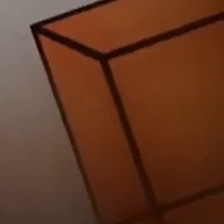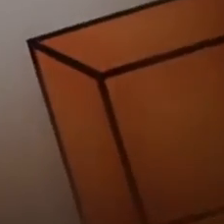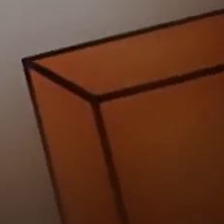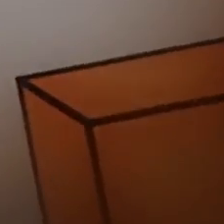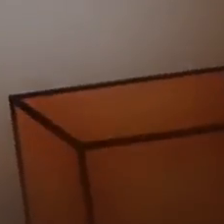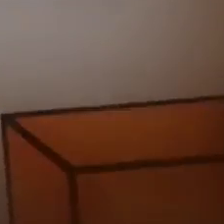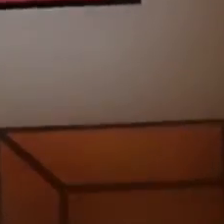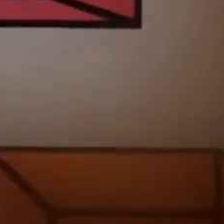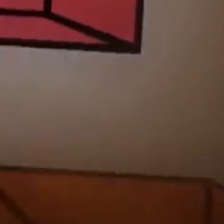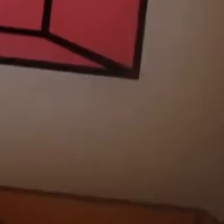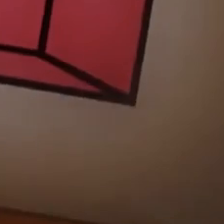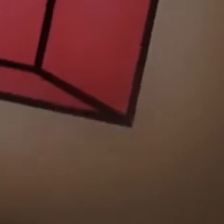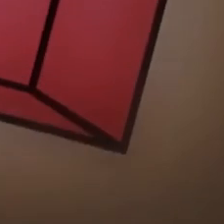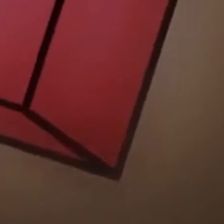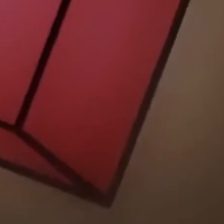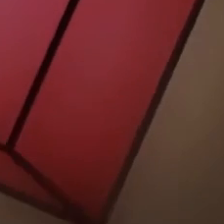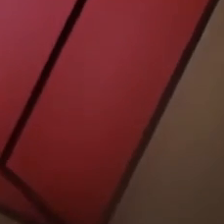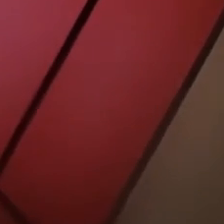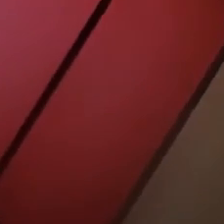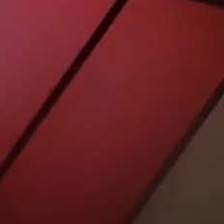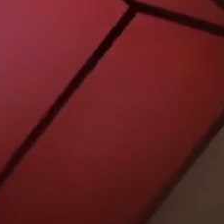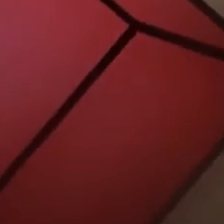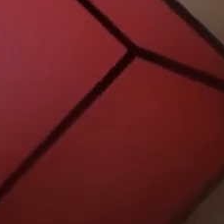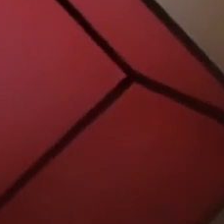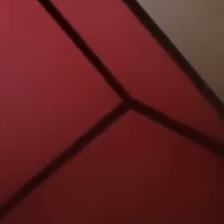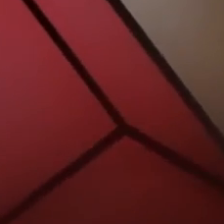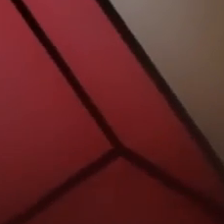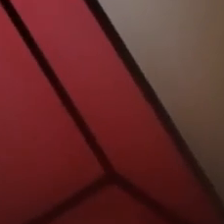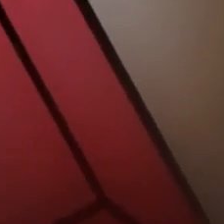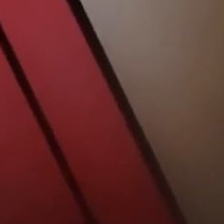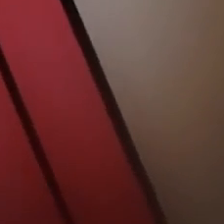Saya. Okey, ini pula? Bunyi apa?